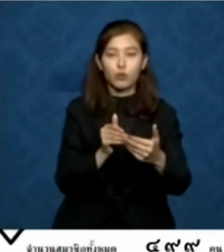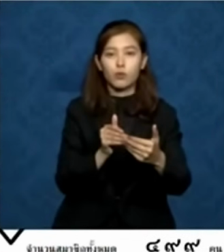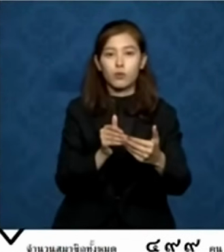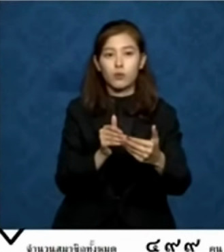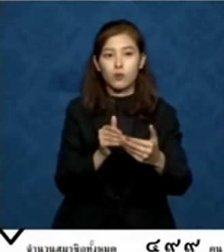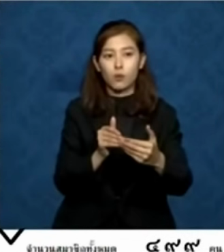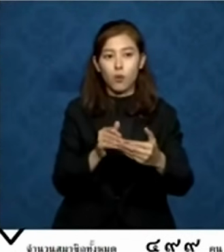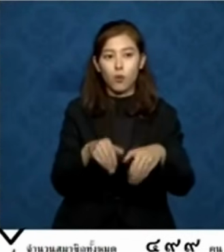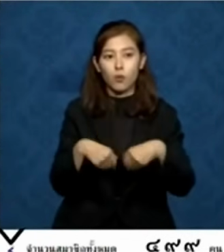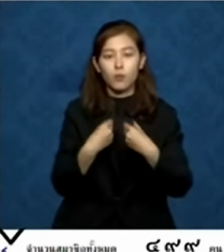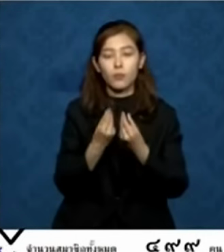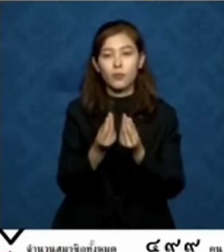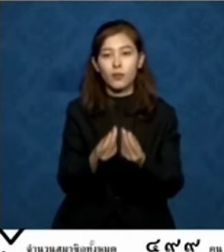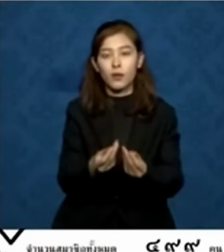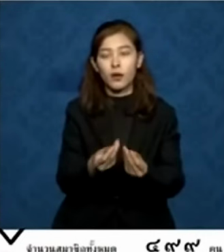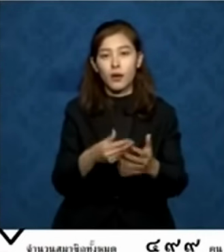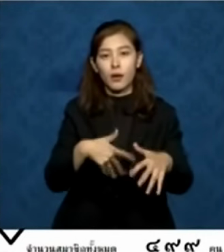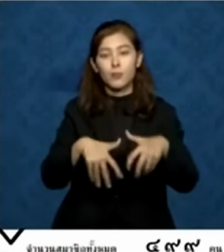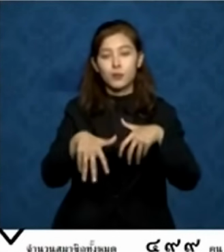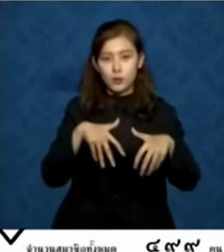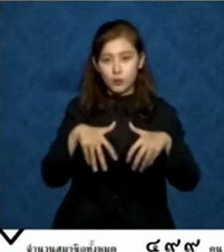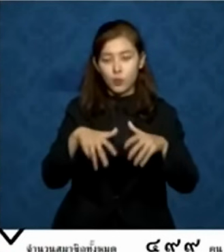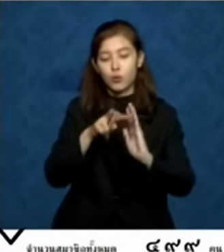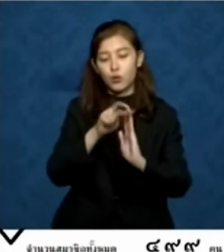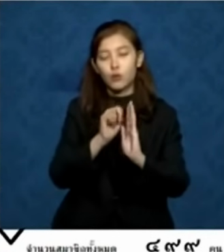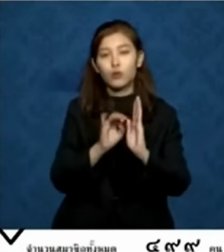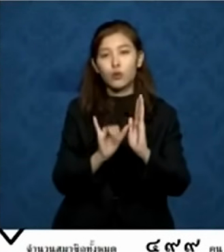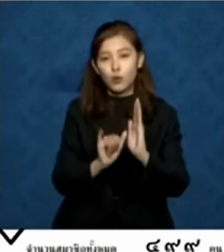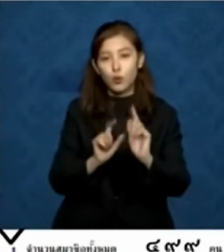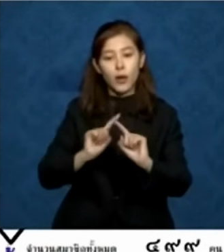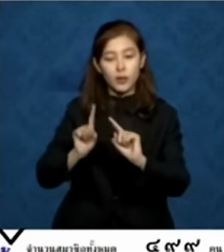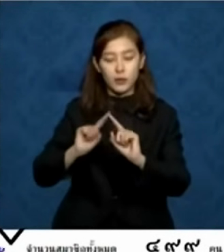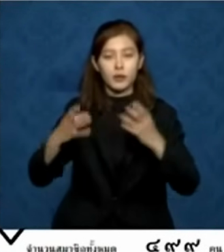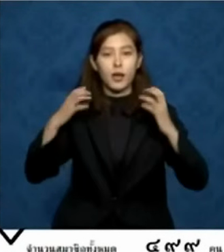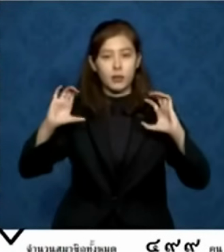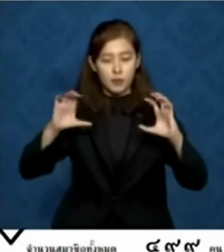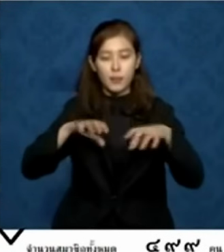แรงส่งเพิ่มเติมจากนโยบายของภาครั